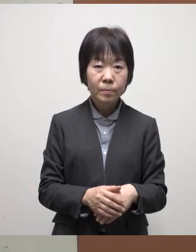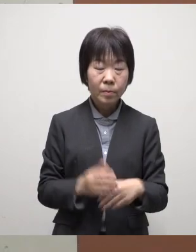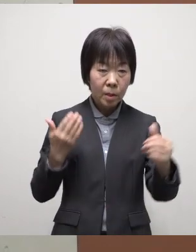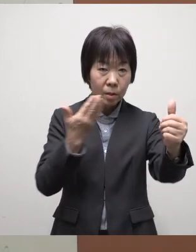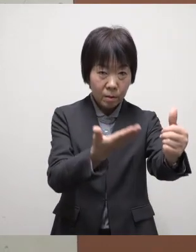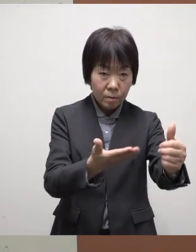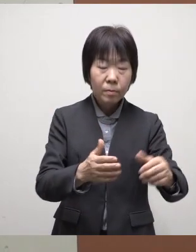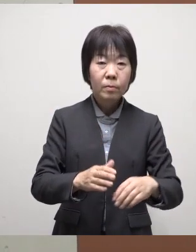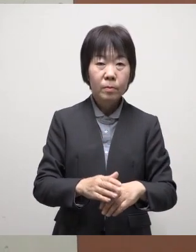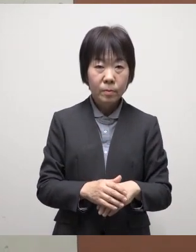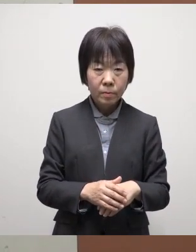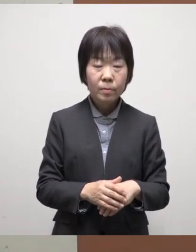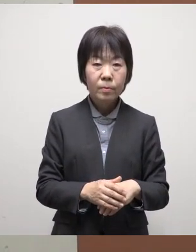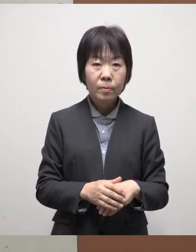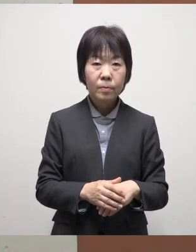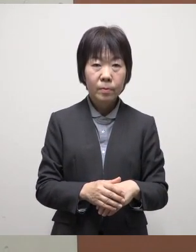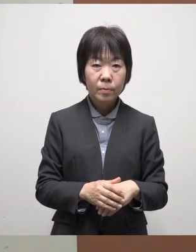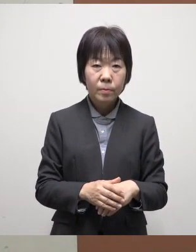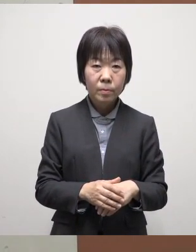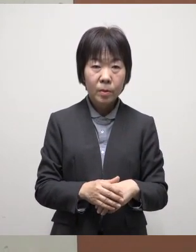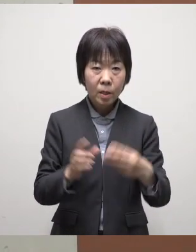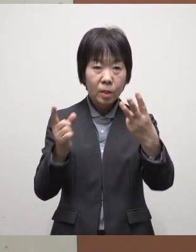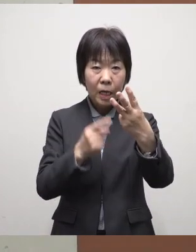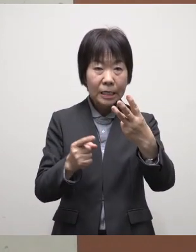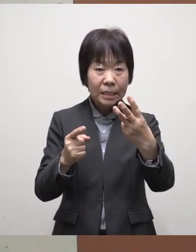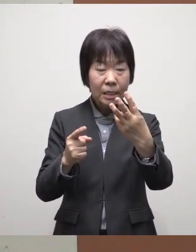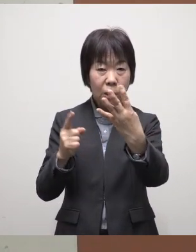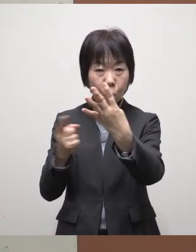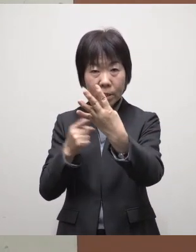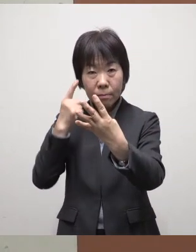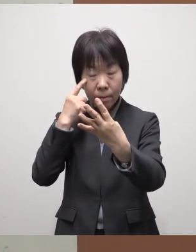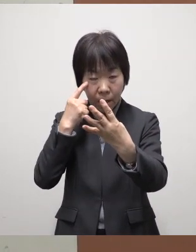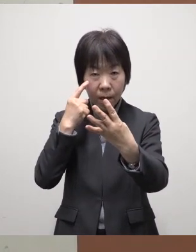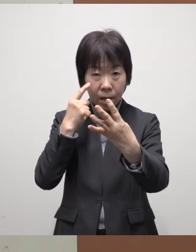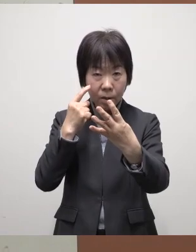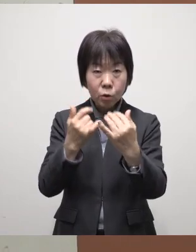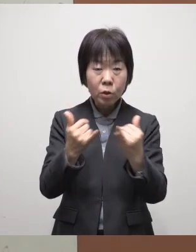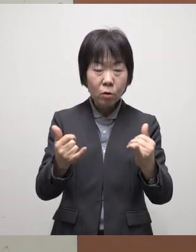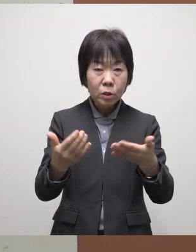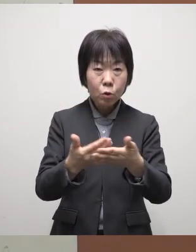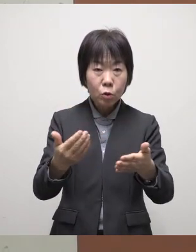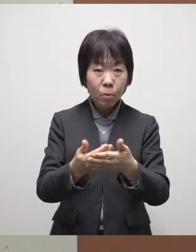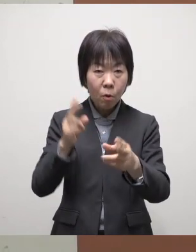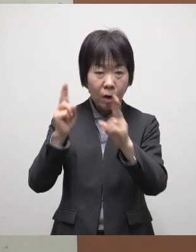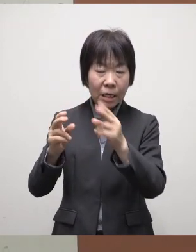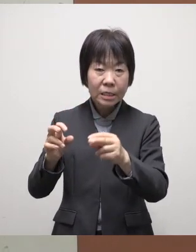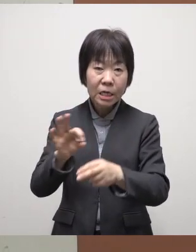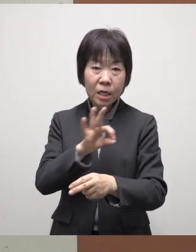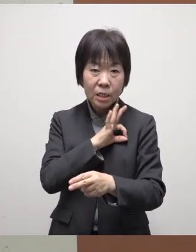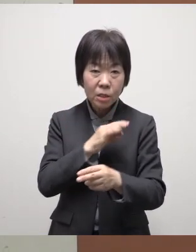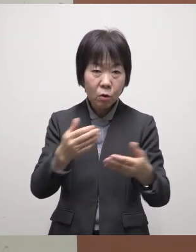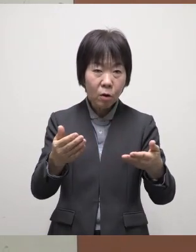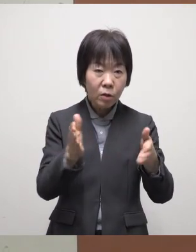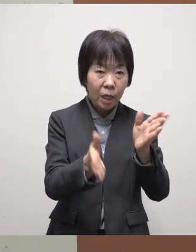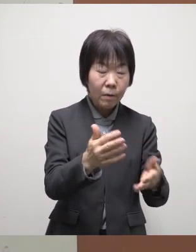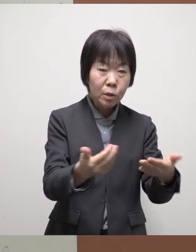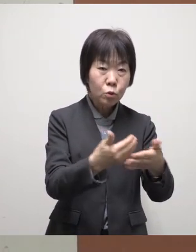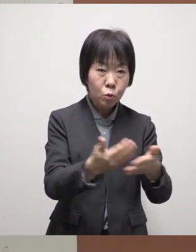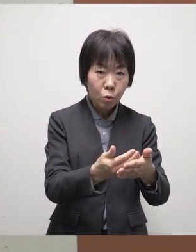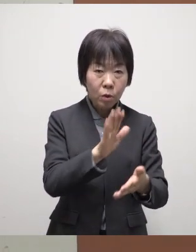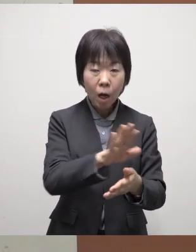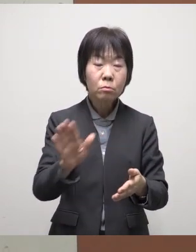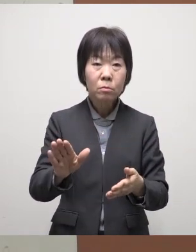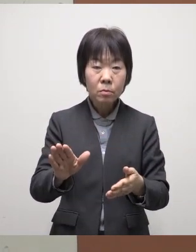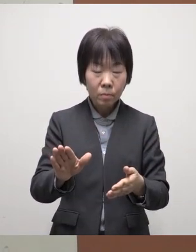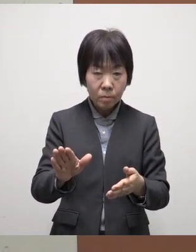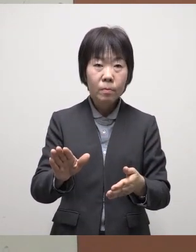真面目高橋ですよと思います83連メテオねぇ目の方えっとお仕事も8会社員とサービス業とかというされていますが